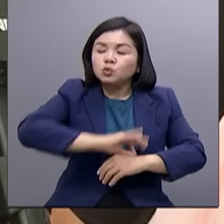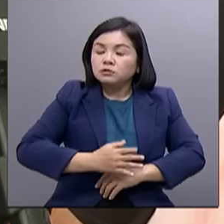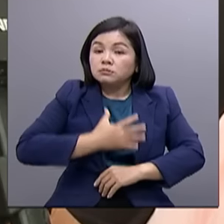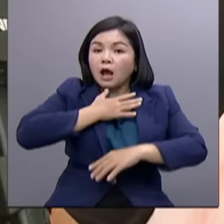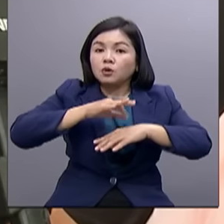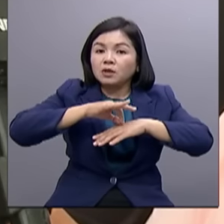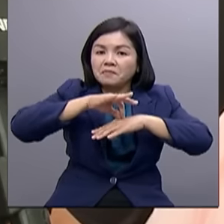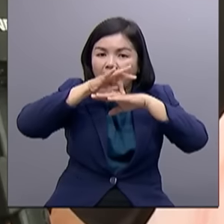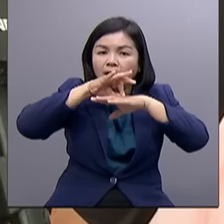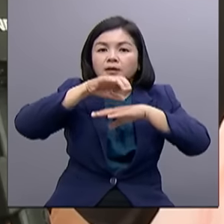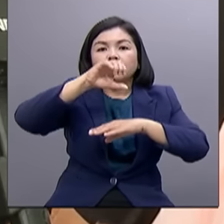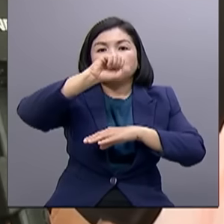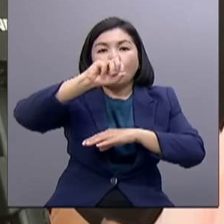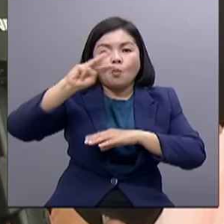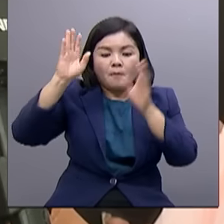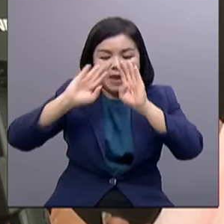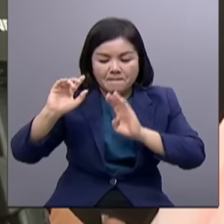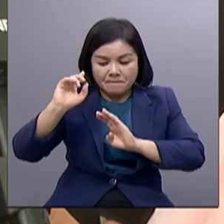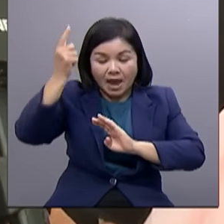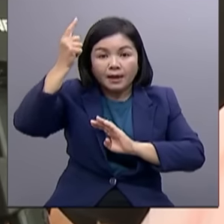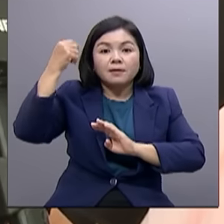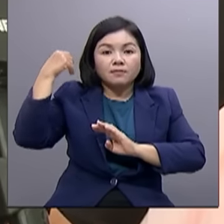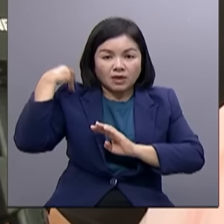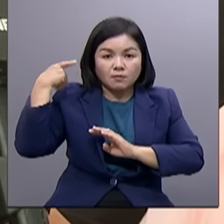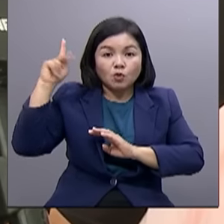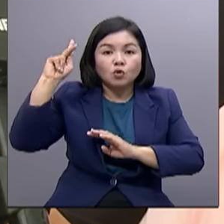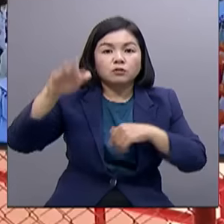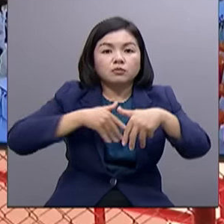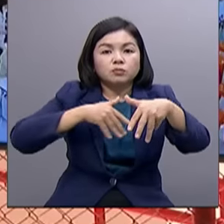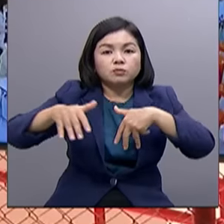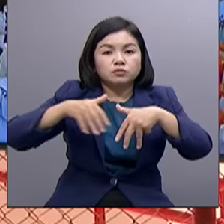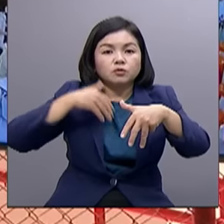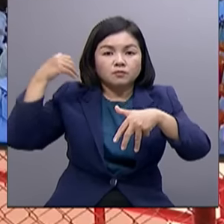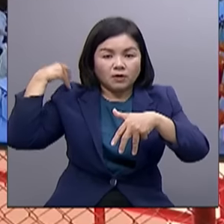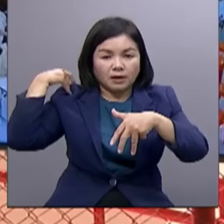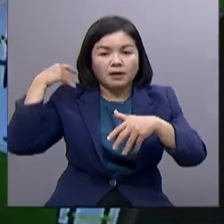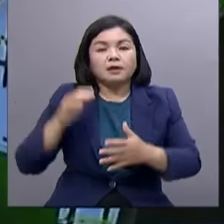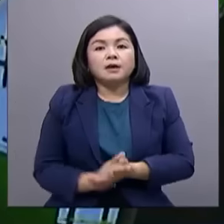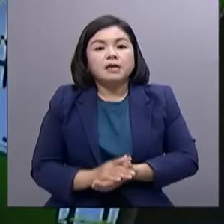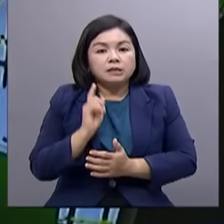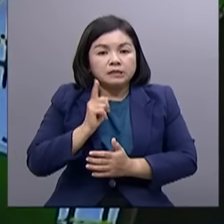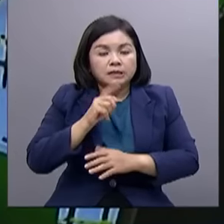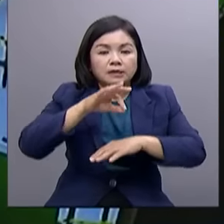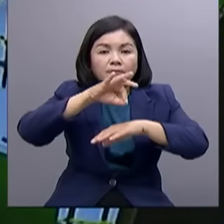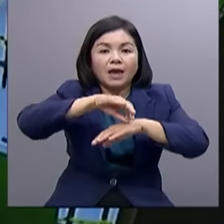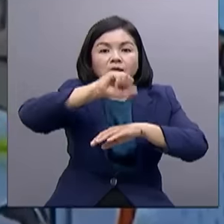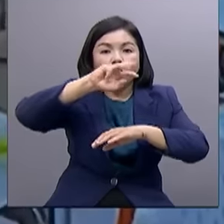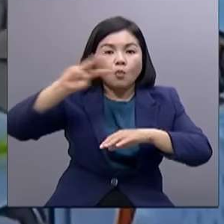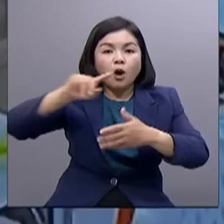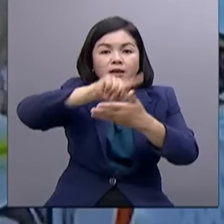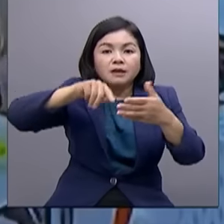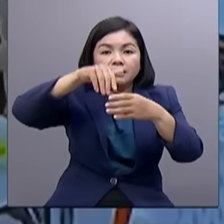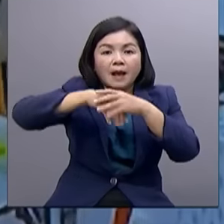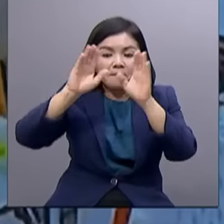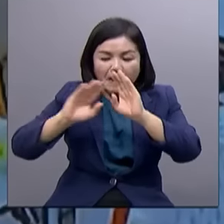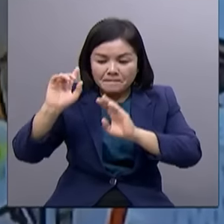สวยุคใหม่ที่มีความบริสุทธิ์และเป็นประโยชน์กับประชาชนจริงอยู่ที่การเลือกตั้งสวแบบนี้ใช้ระบบเลือกตั้งค่อนข้าง